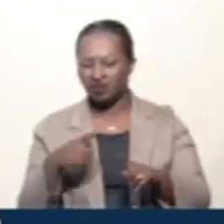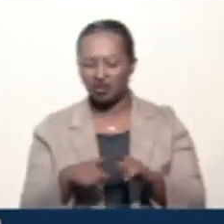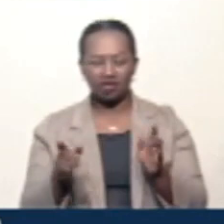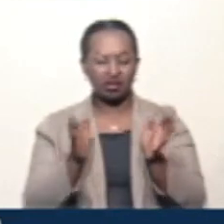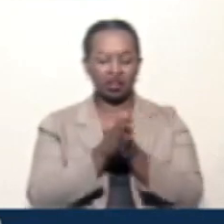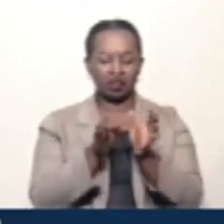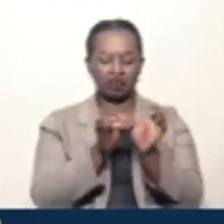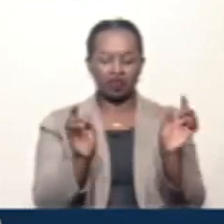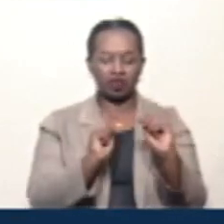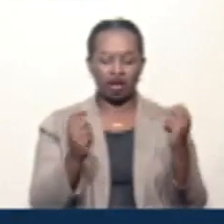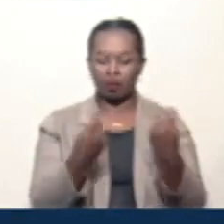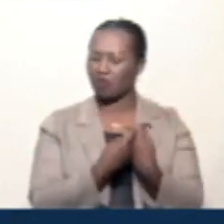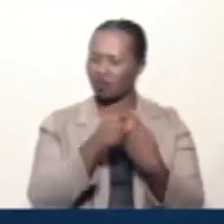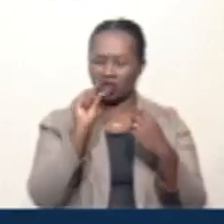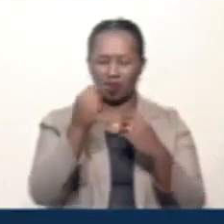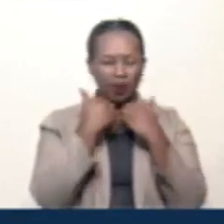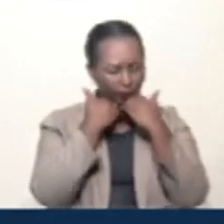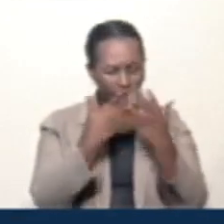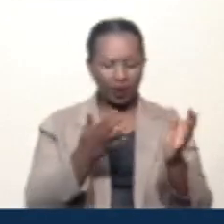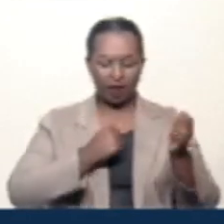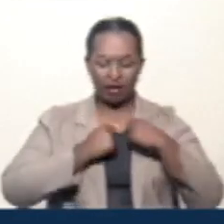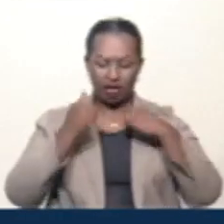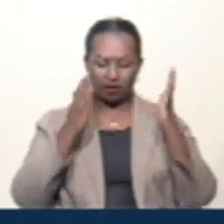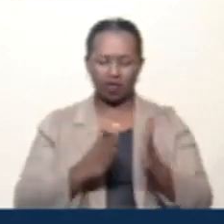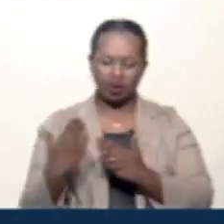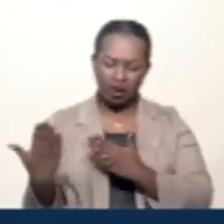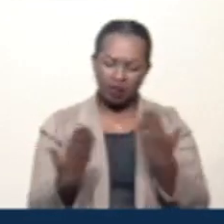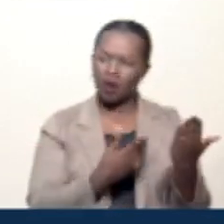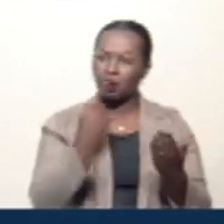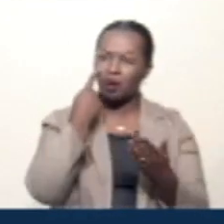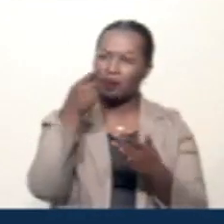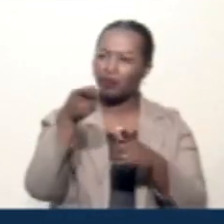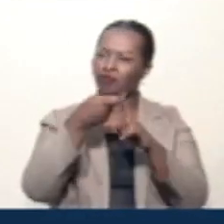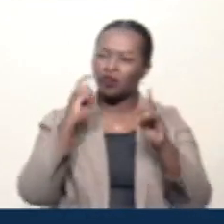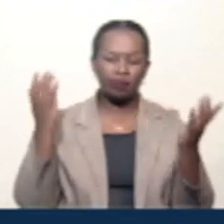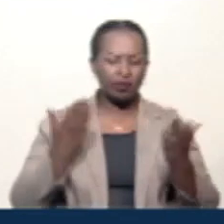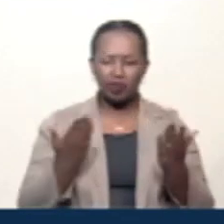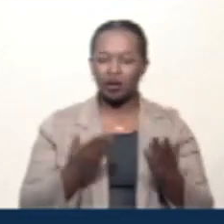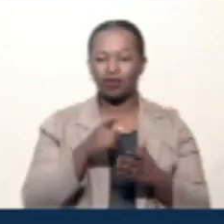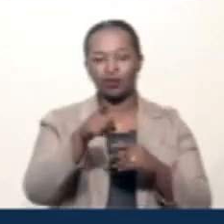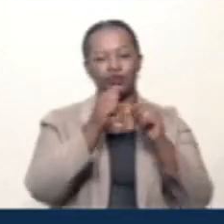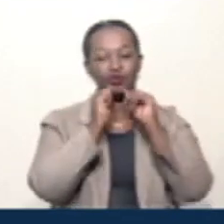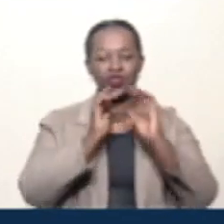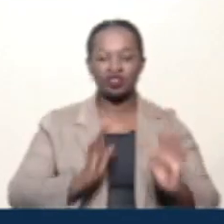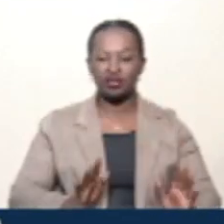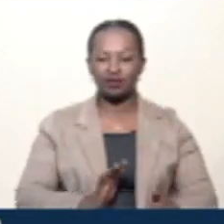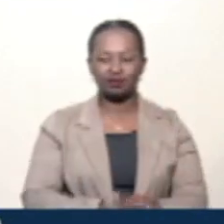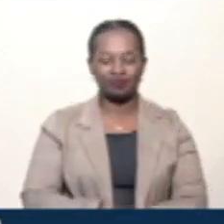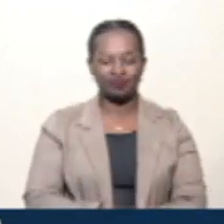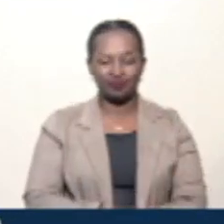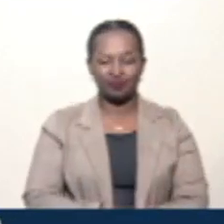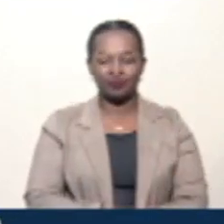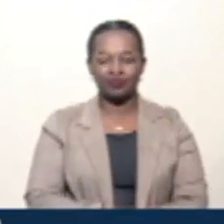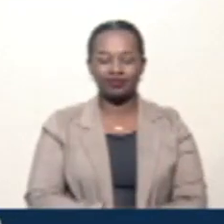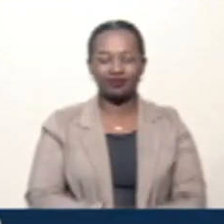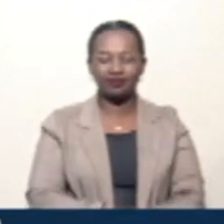batagira ivangura rya moko na gato abanyarwanda bakwakira ukuri batitaye ku nkomoko yawe uwo kandi ni umugisha cela est probablement dit au fait qu'ils